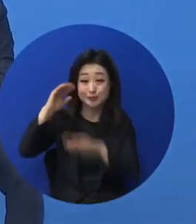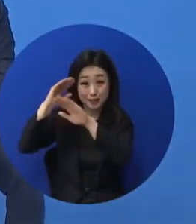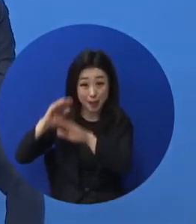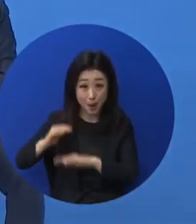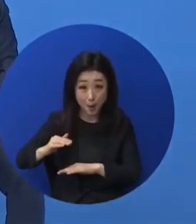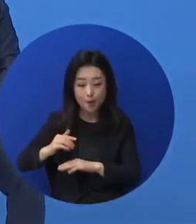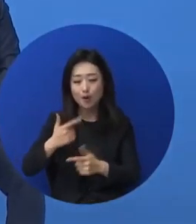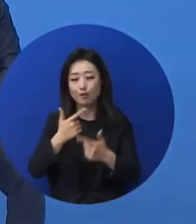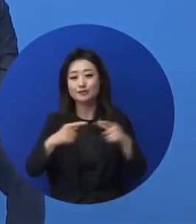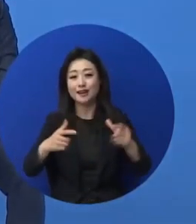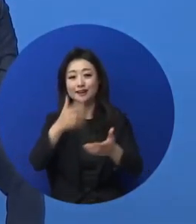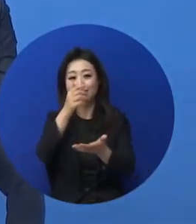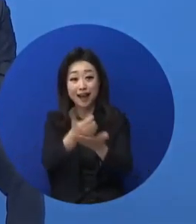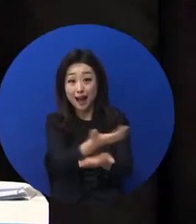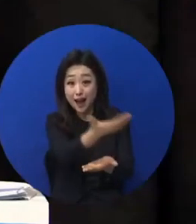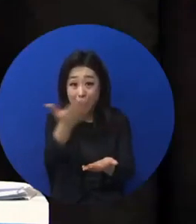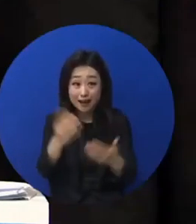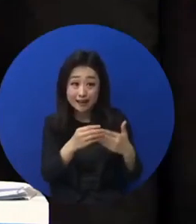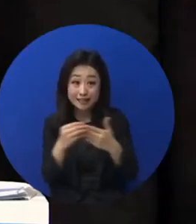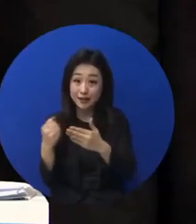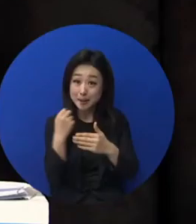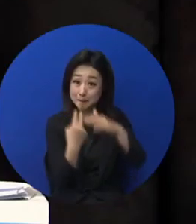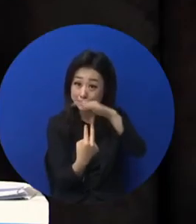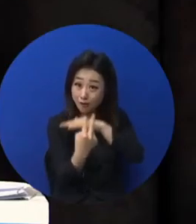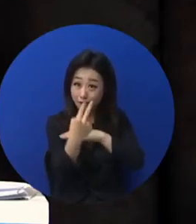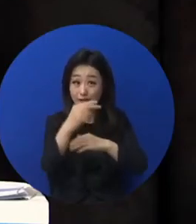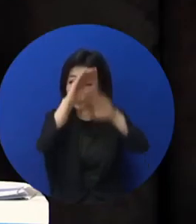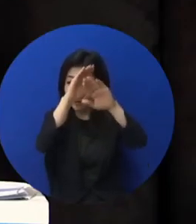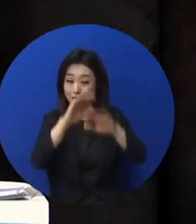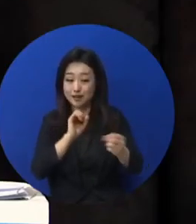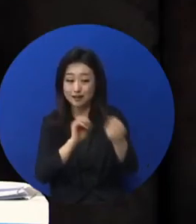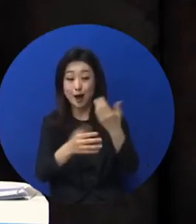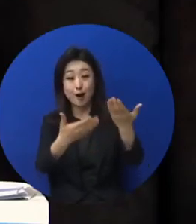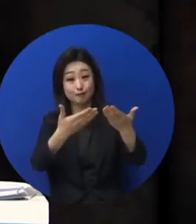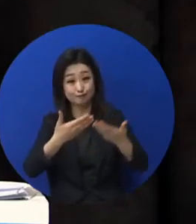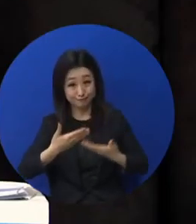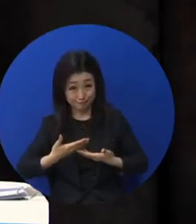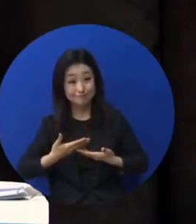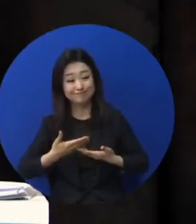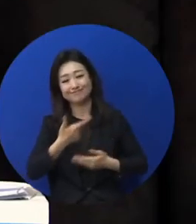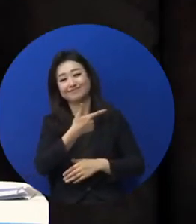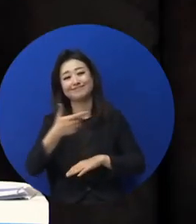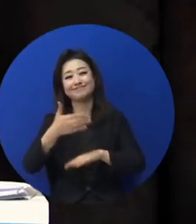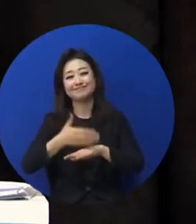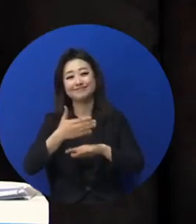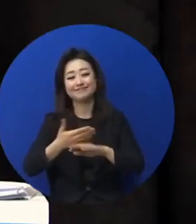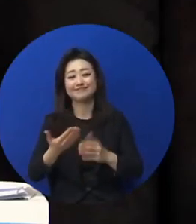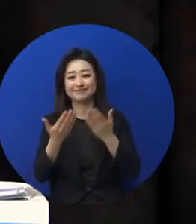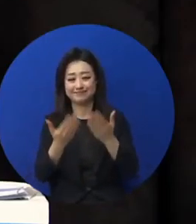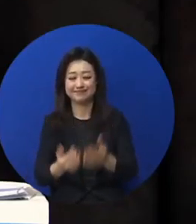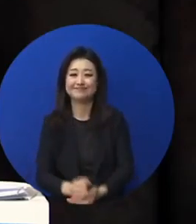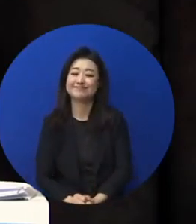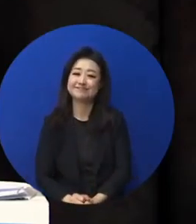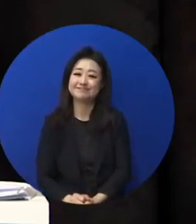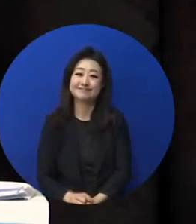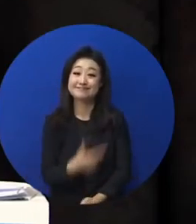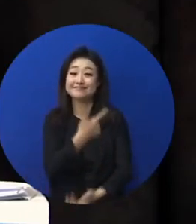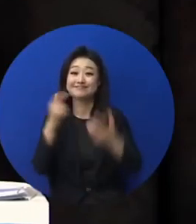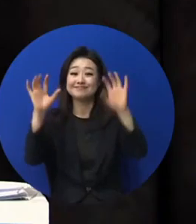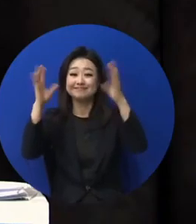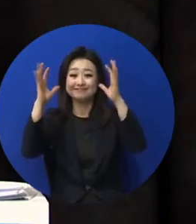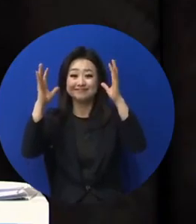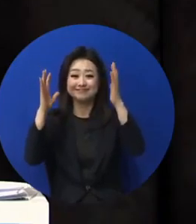부산시장 후보자들의 자질과 리더십 또 비전에 대해서 성실하게 답변해 주셔서 다시 한번 감사하다는 말씀 전해드리겠습니다. 큰 박수